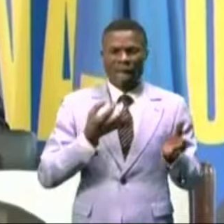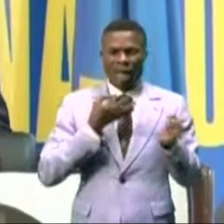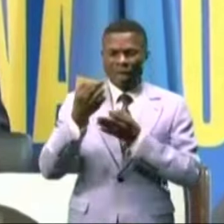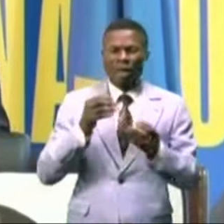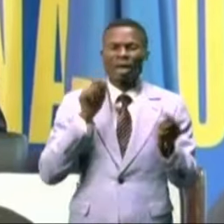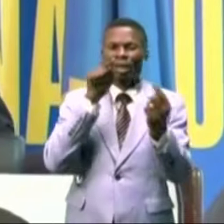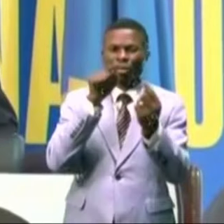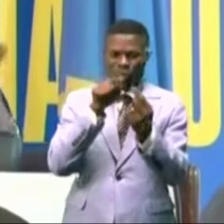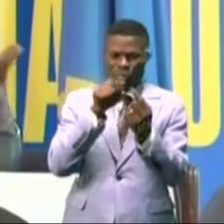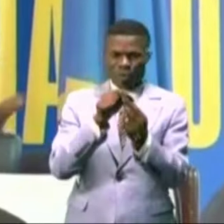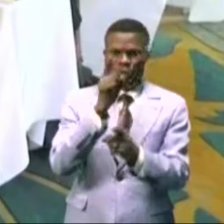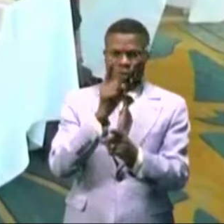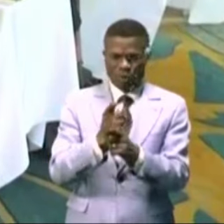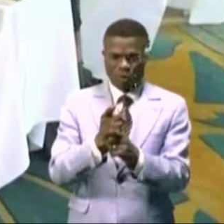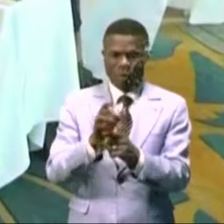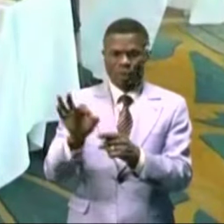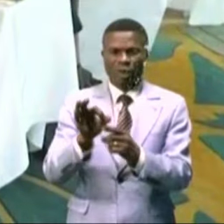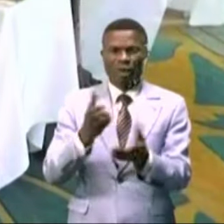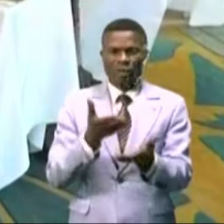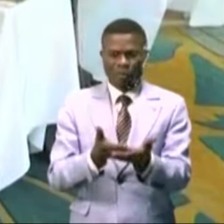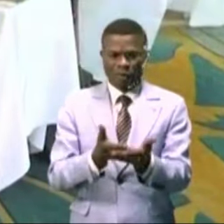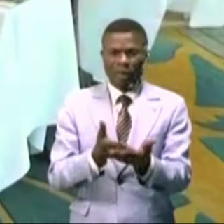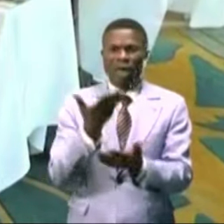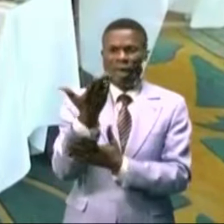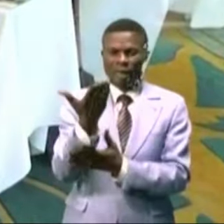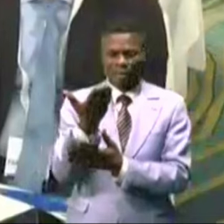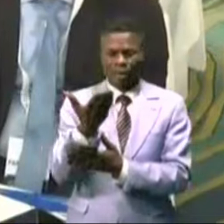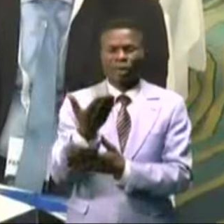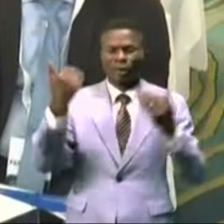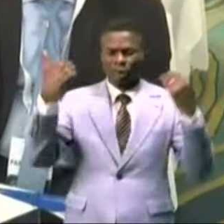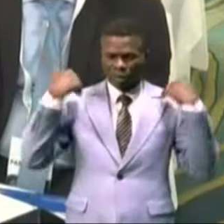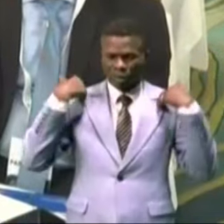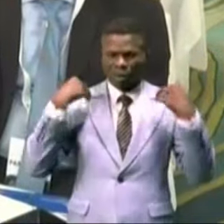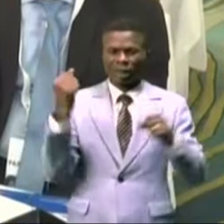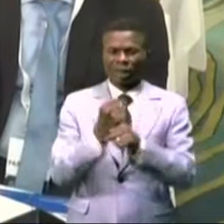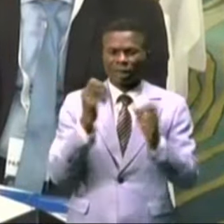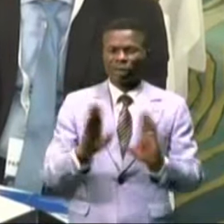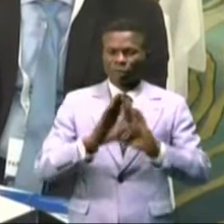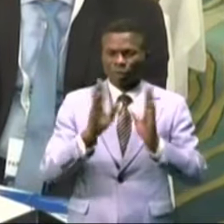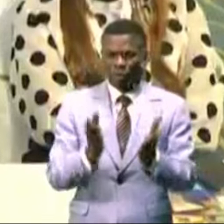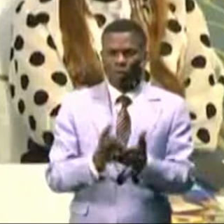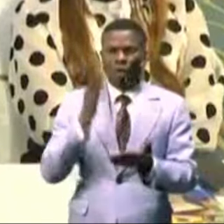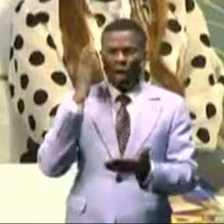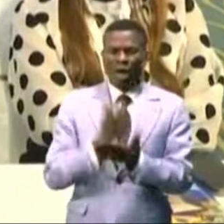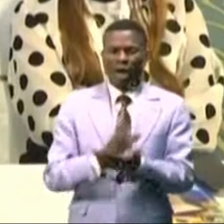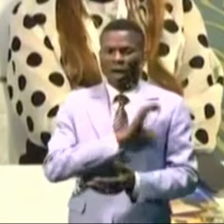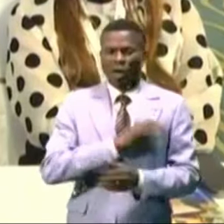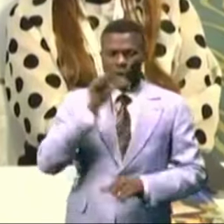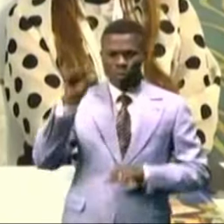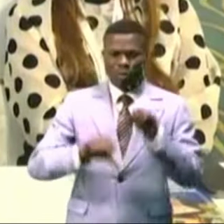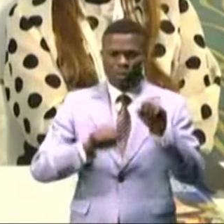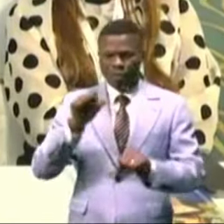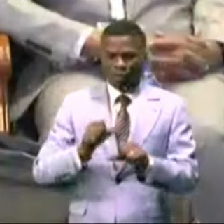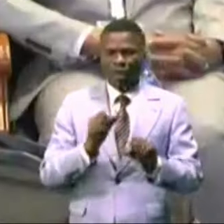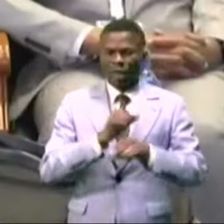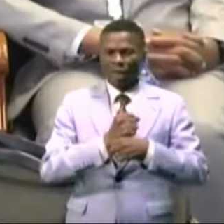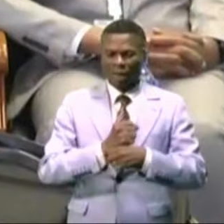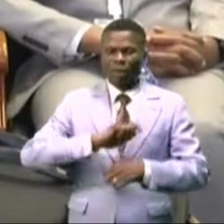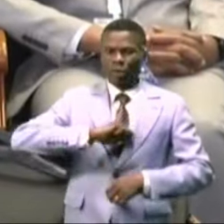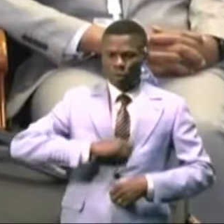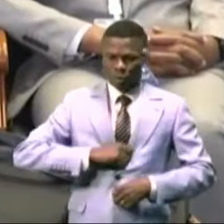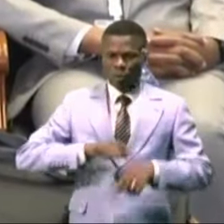mission avant d'appeler les agents et cadres à évoluer loin des antivaleurs en cultivant une dose de passion